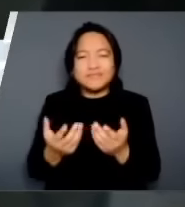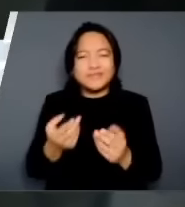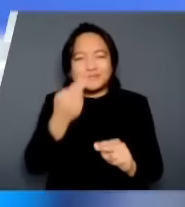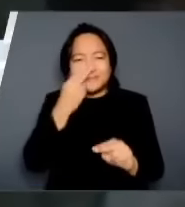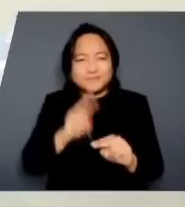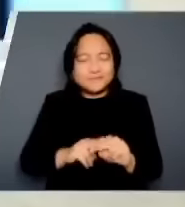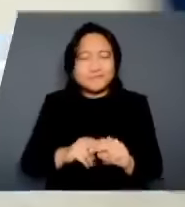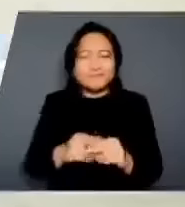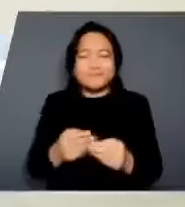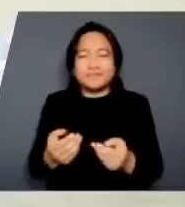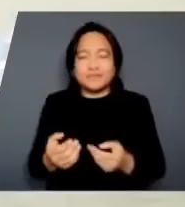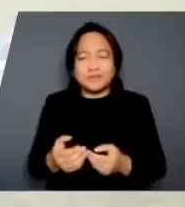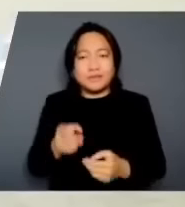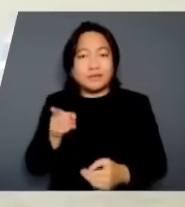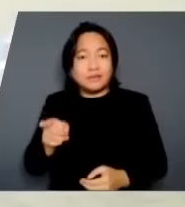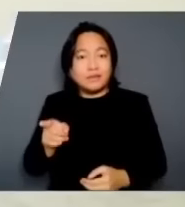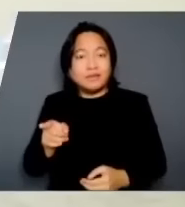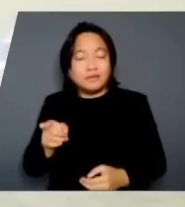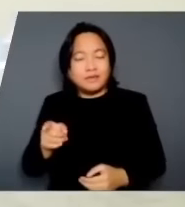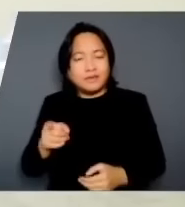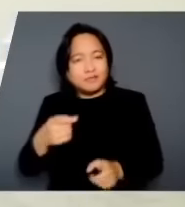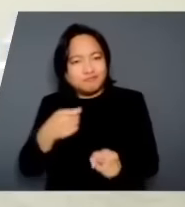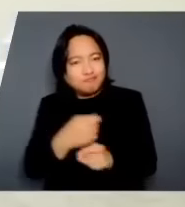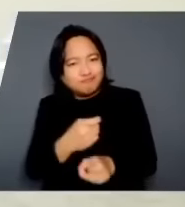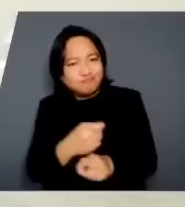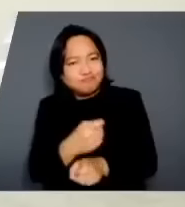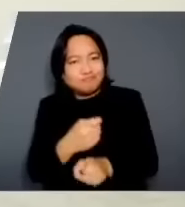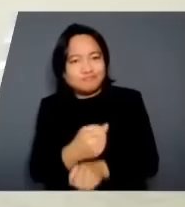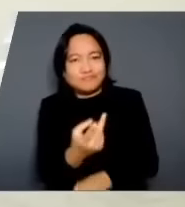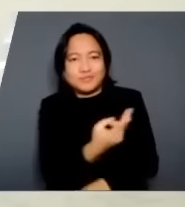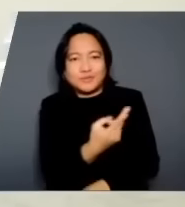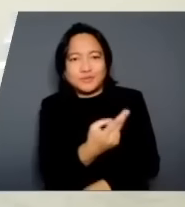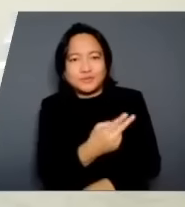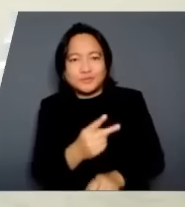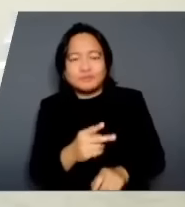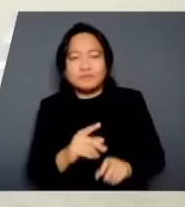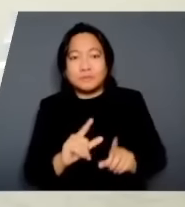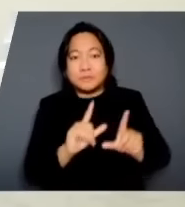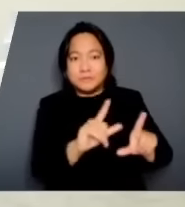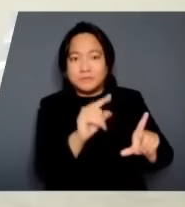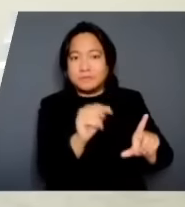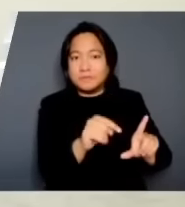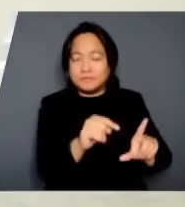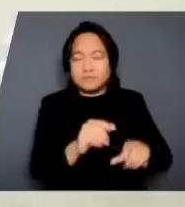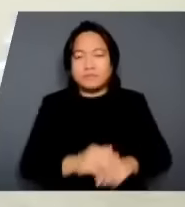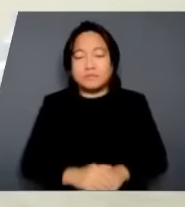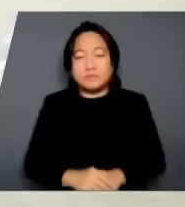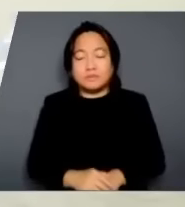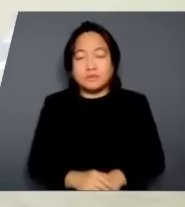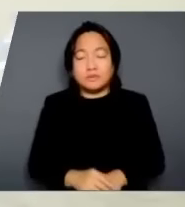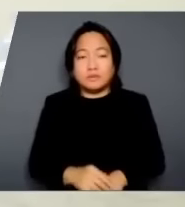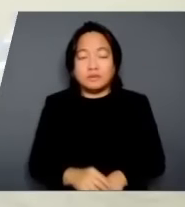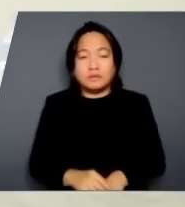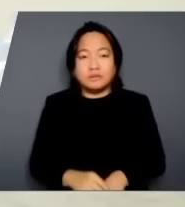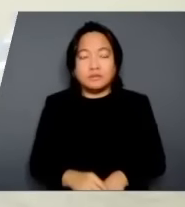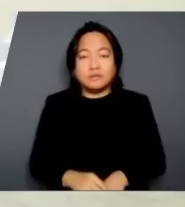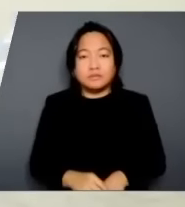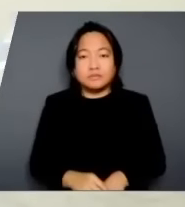dalawang suspect. Ang inaasar nung biktima ay yung isang suspect na hindi